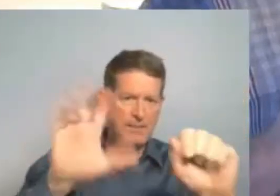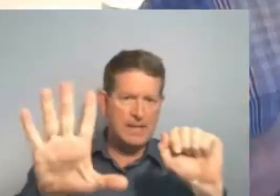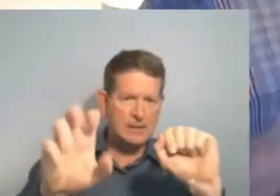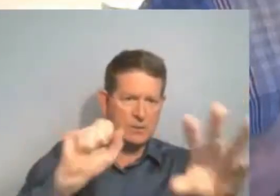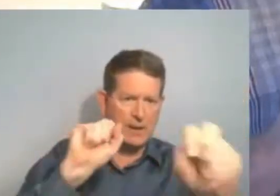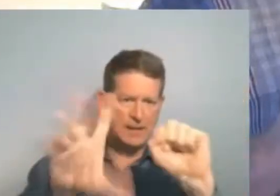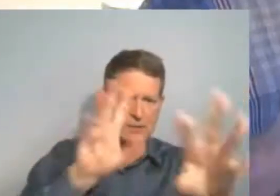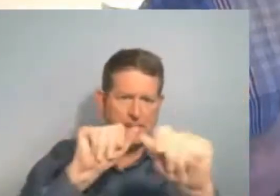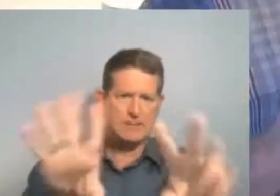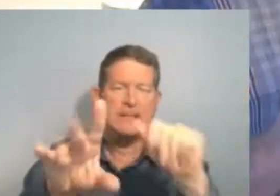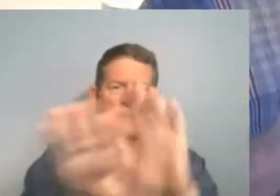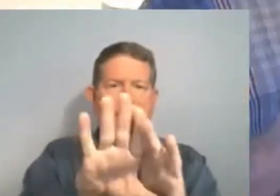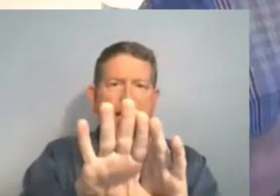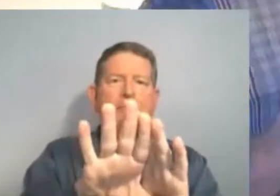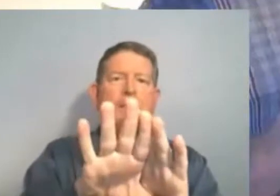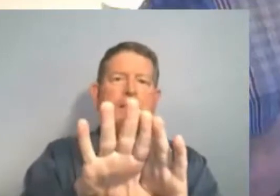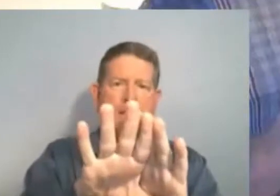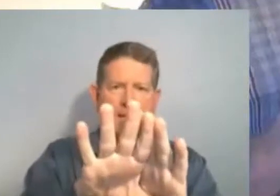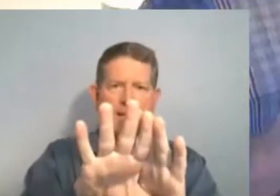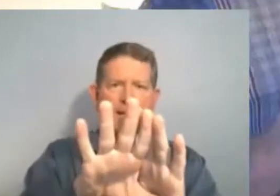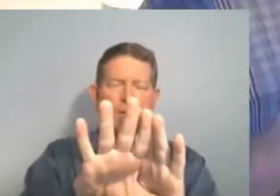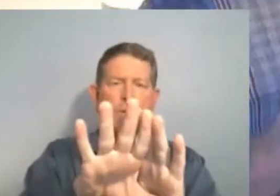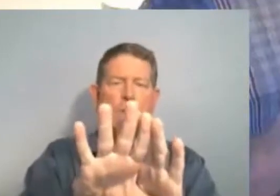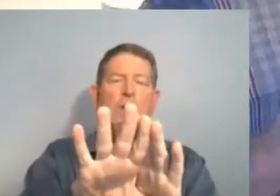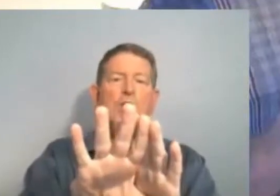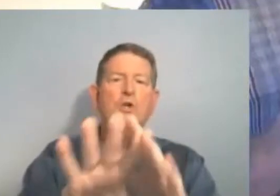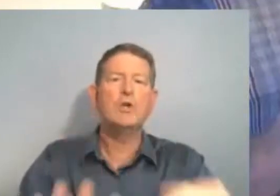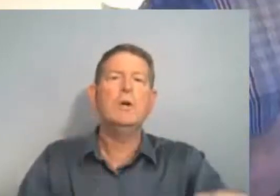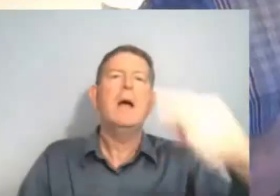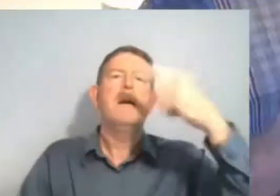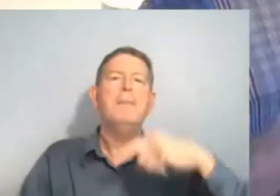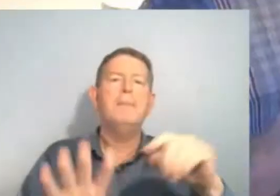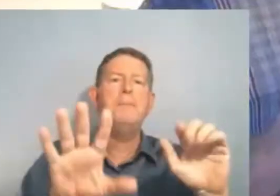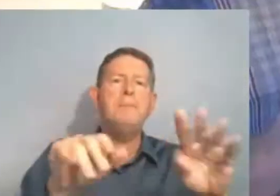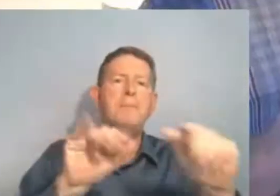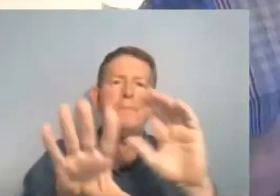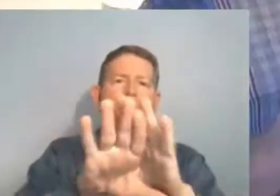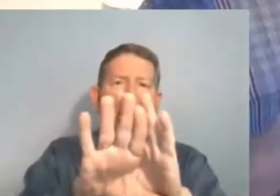Se habiller, s'habiller. Donc, je